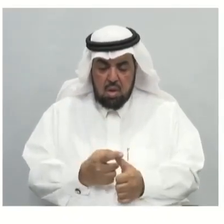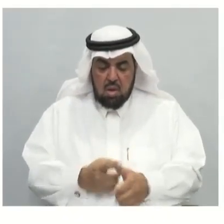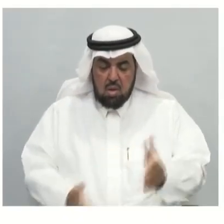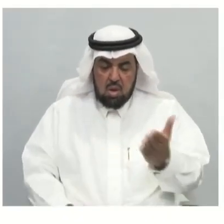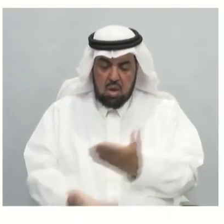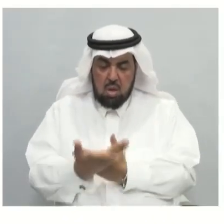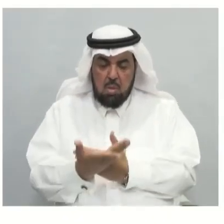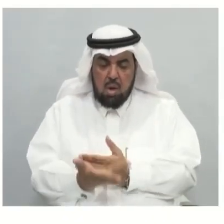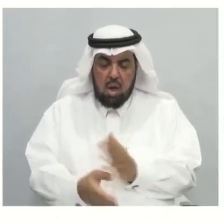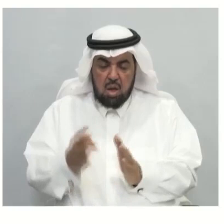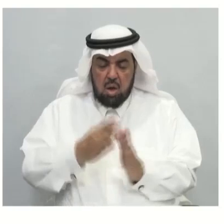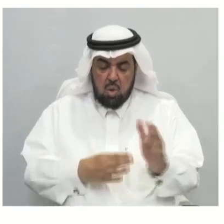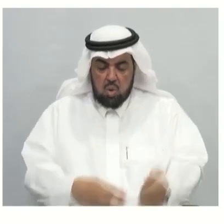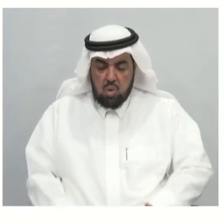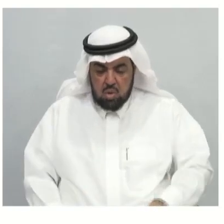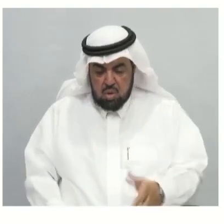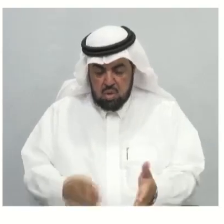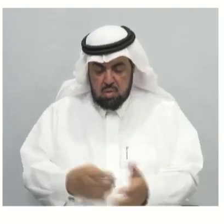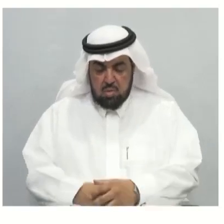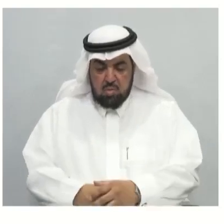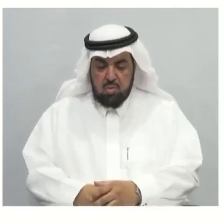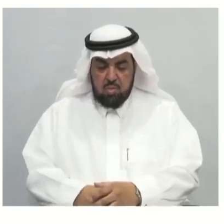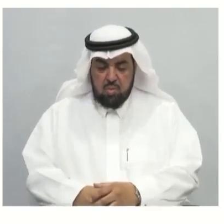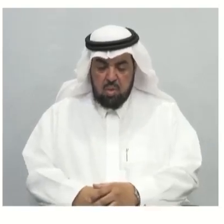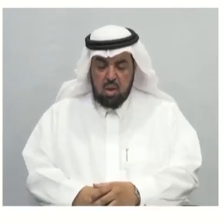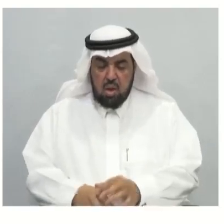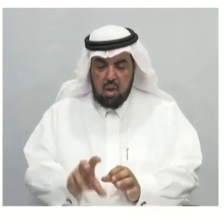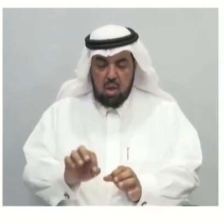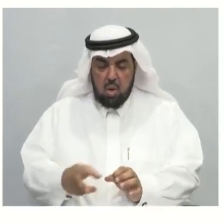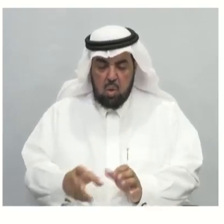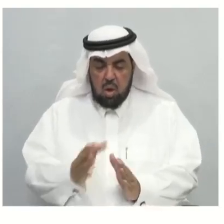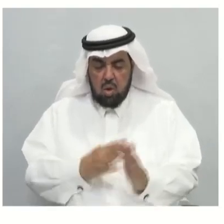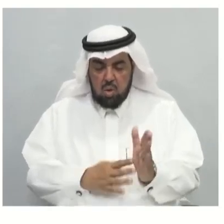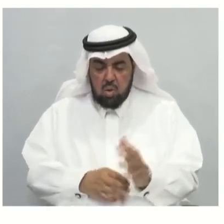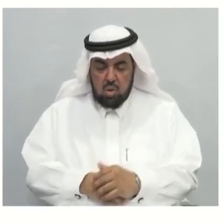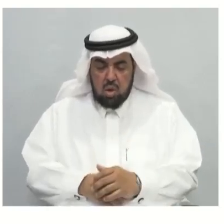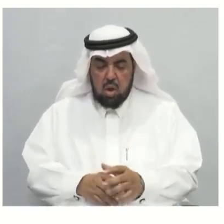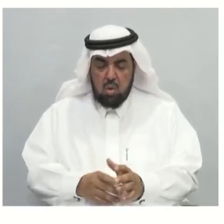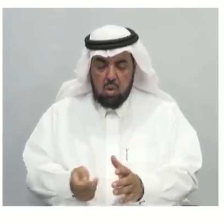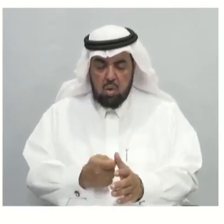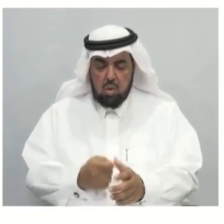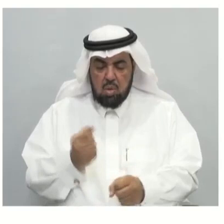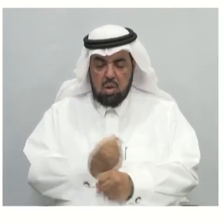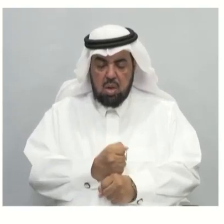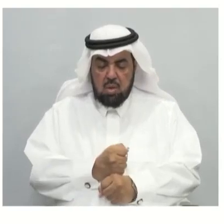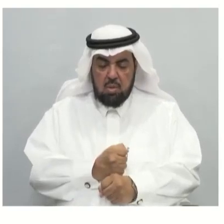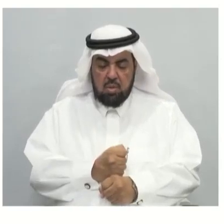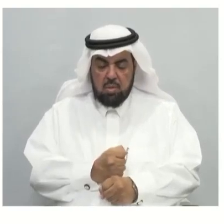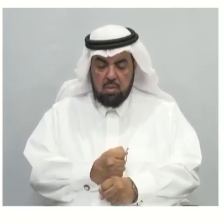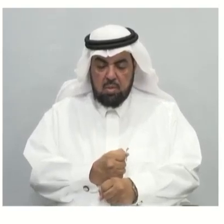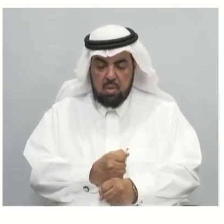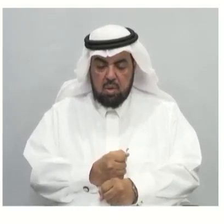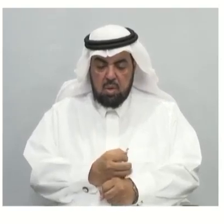طباعه النصوص طباعه النصوص نستطيع ان نختار انواع النصوص وانواع الخطوط المستخدمه ايضا